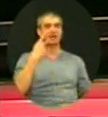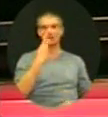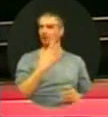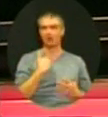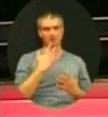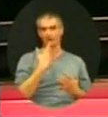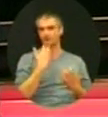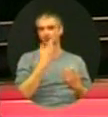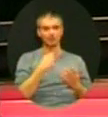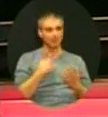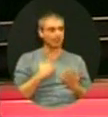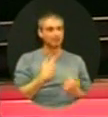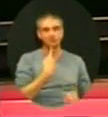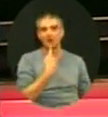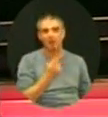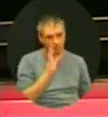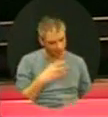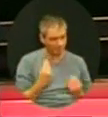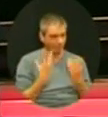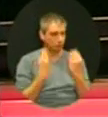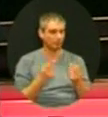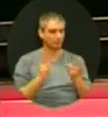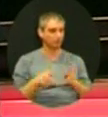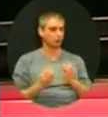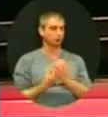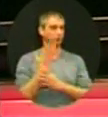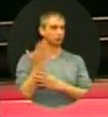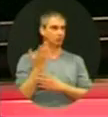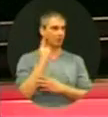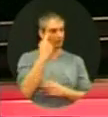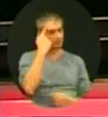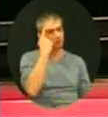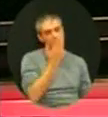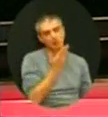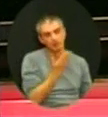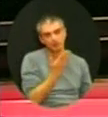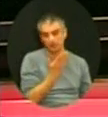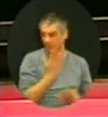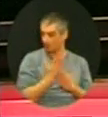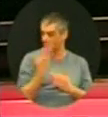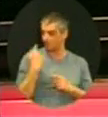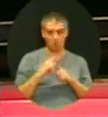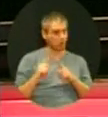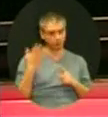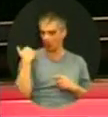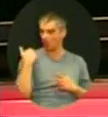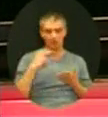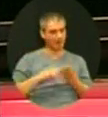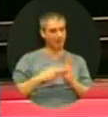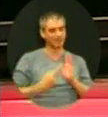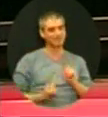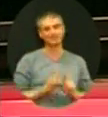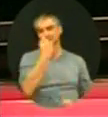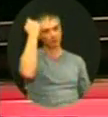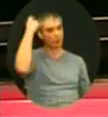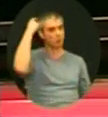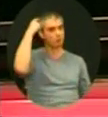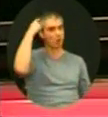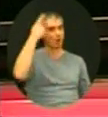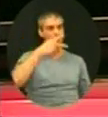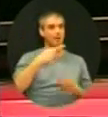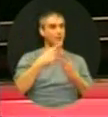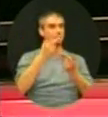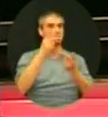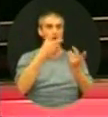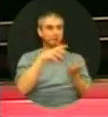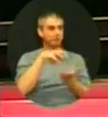למה סיפרתי את זה? כי רציתי לספר גם על הדברים הטובים שקורים שם, אבל שערי בנפשך, עד לפני חודש לא היה חדר צנתורי מוח